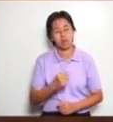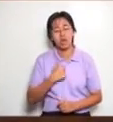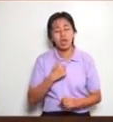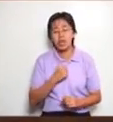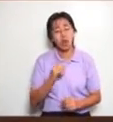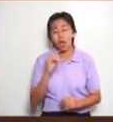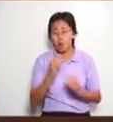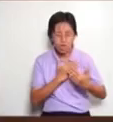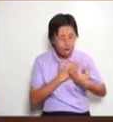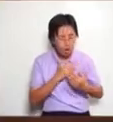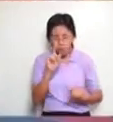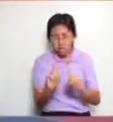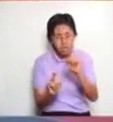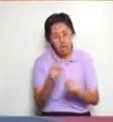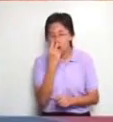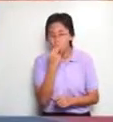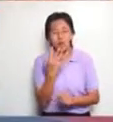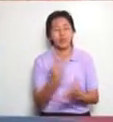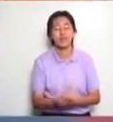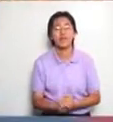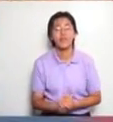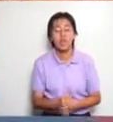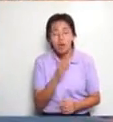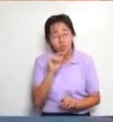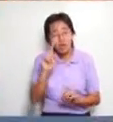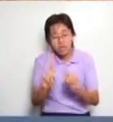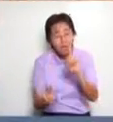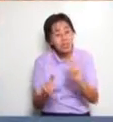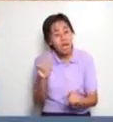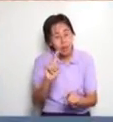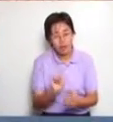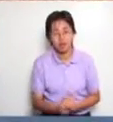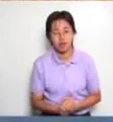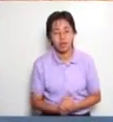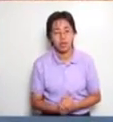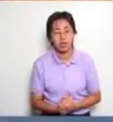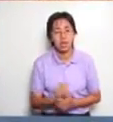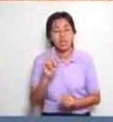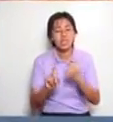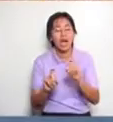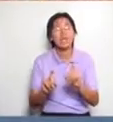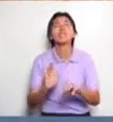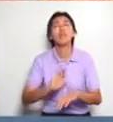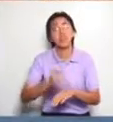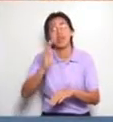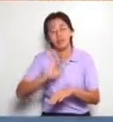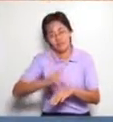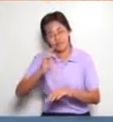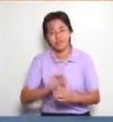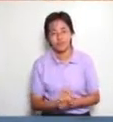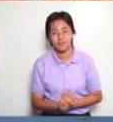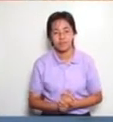ได้เลยนะแต่มีขอแม่เพีงว่ะการตายของคนทผมรักนั้นจะตองเป็การตายด้ธรรมชาิเทานั้